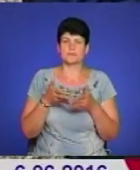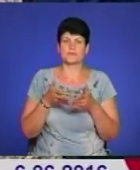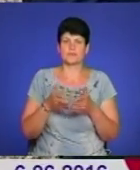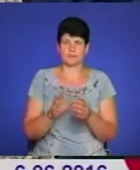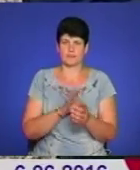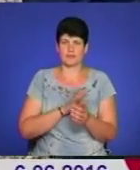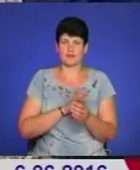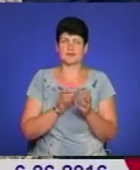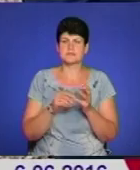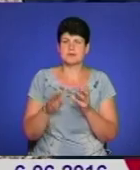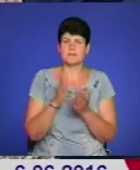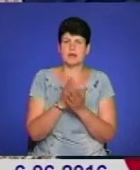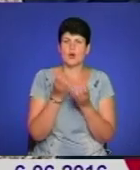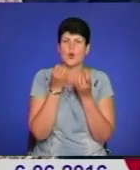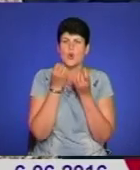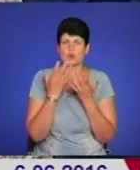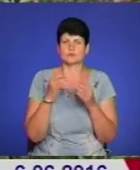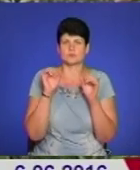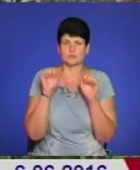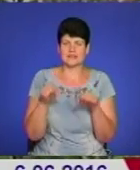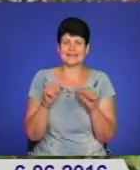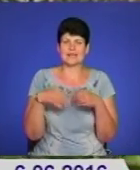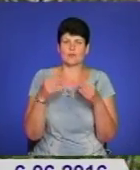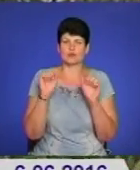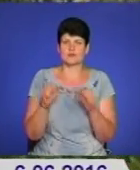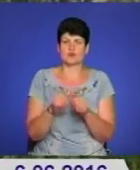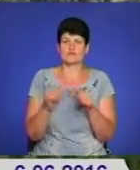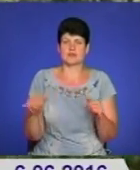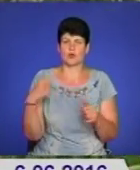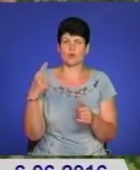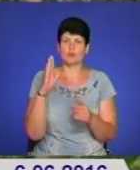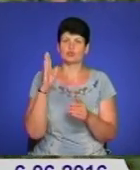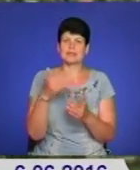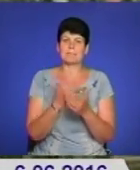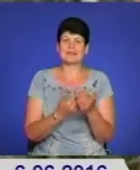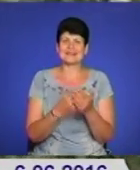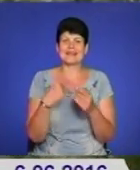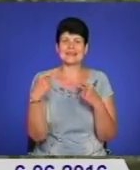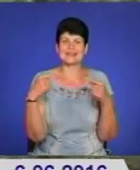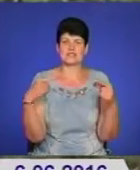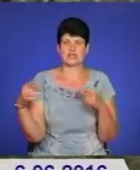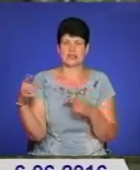людям має хороший потенціал, який дає змогу розвивати область і бути прикладом для інших регіонів.